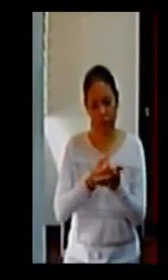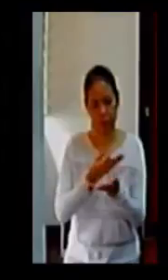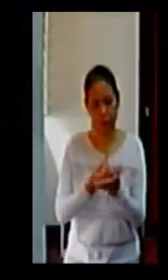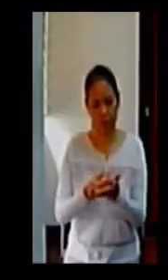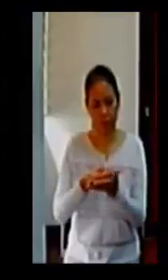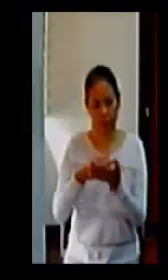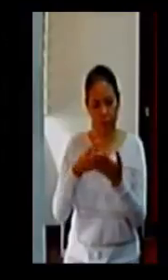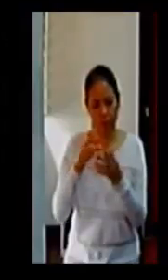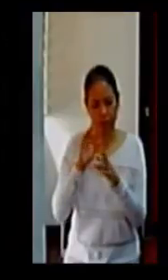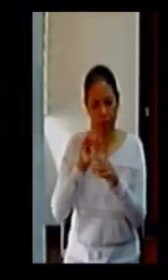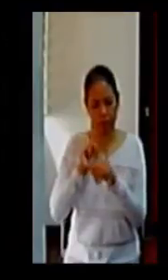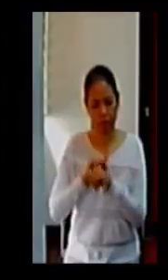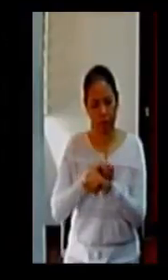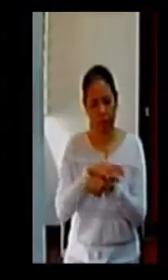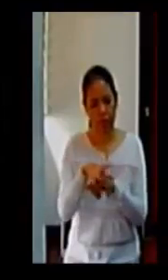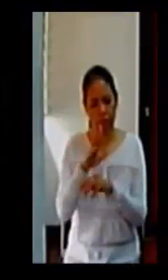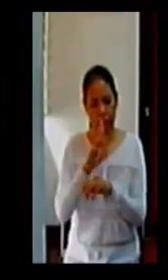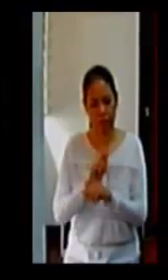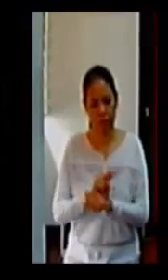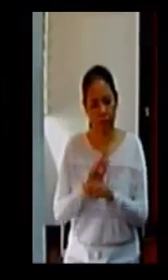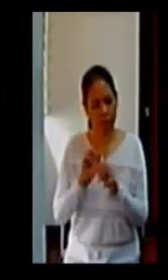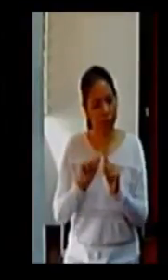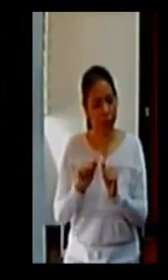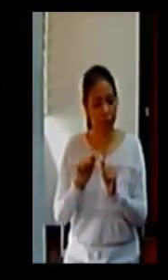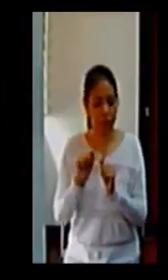inyong tradisyon. Pwede mo bang sabihin yon?